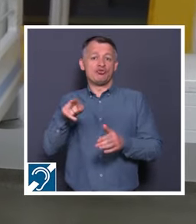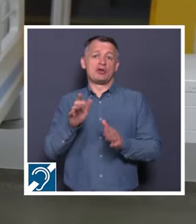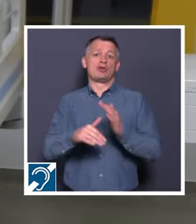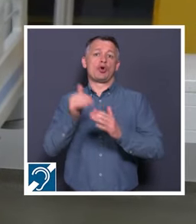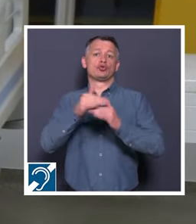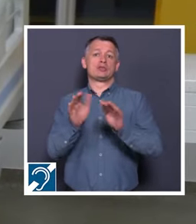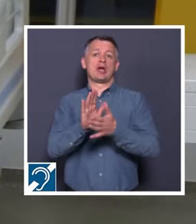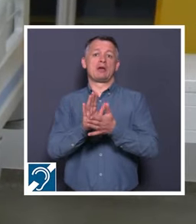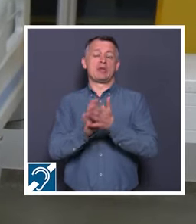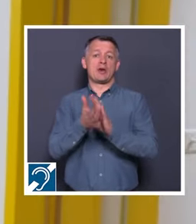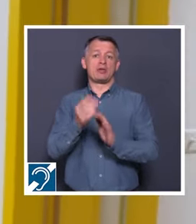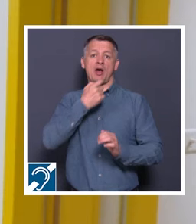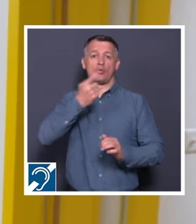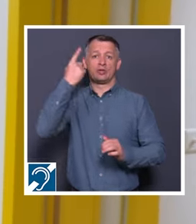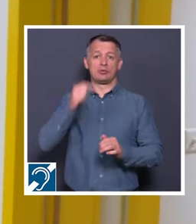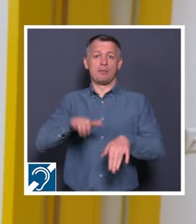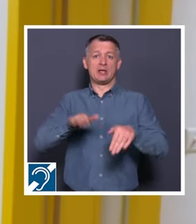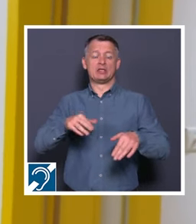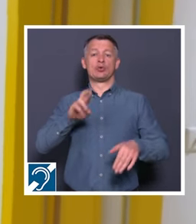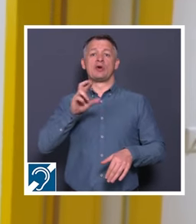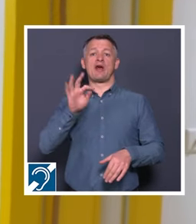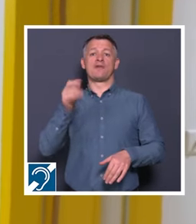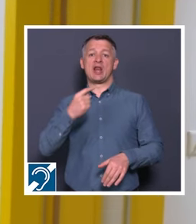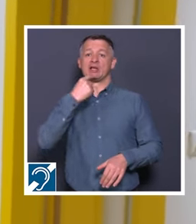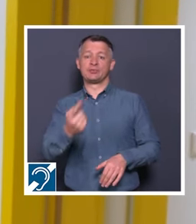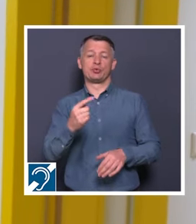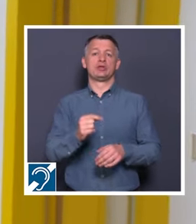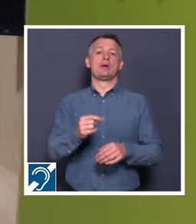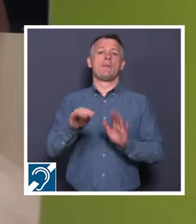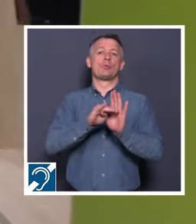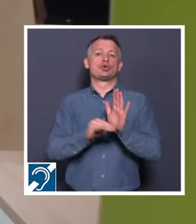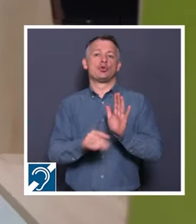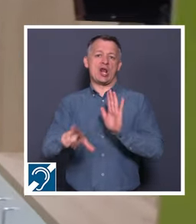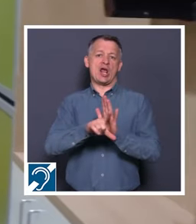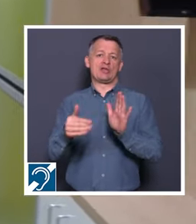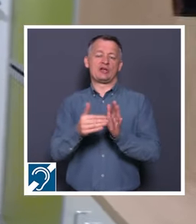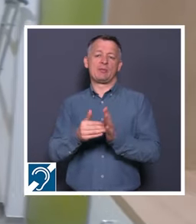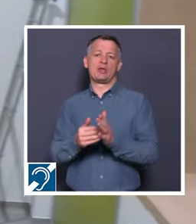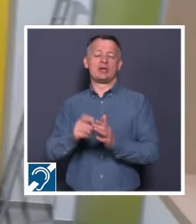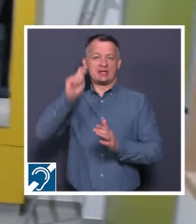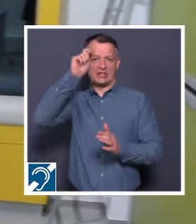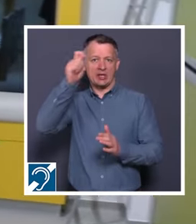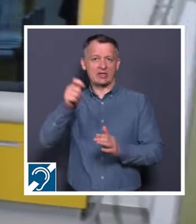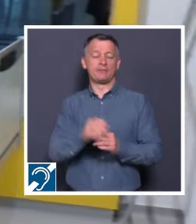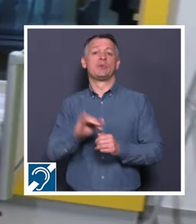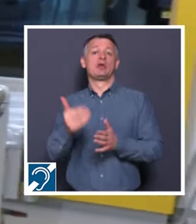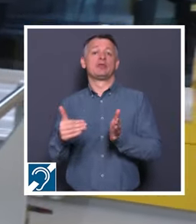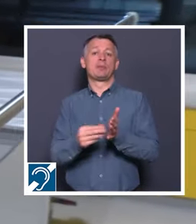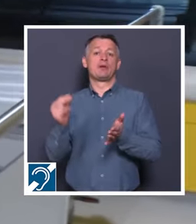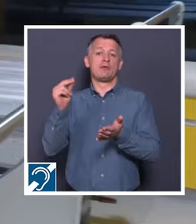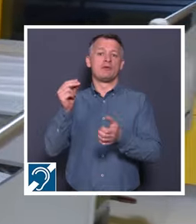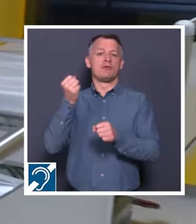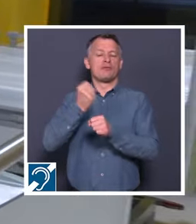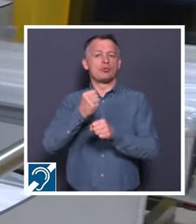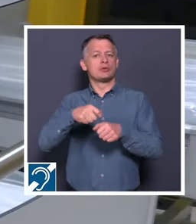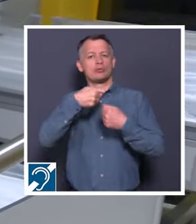Ministrul Sănătății Alexandru Rafila spune că este vorba despre proceduri legale care trebuie urmate. Clădirea trebuie intabulată și toate